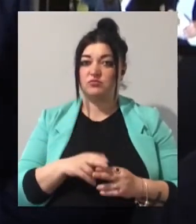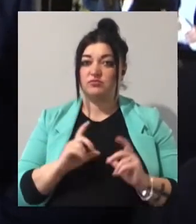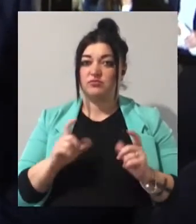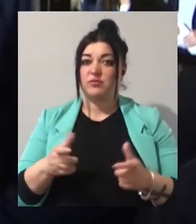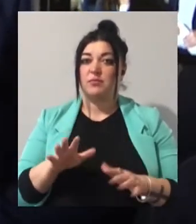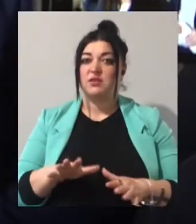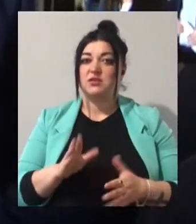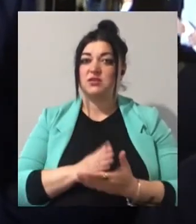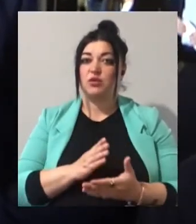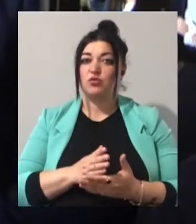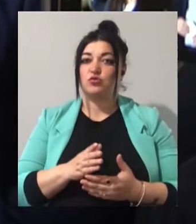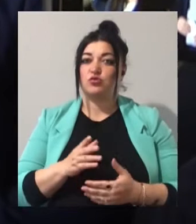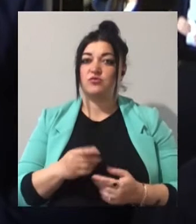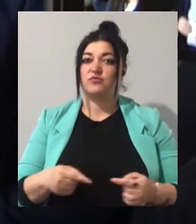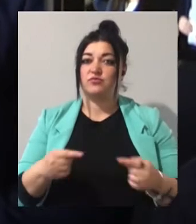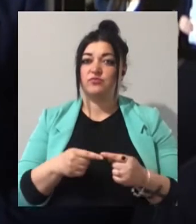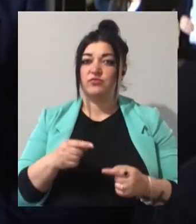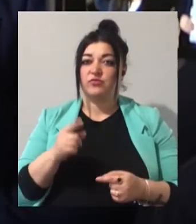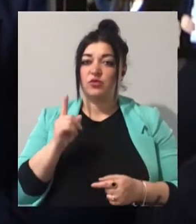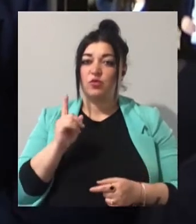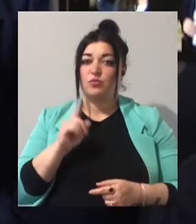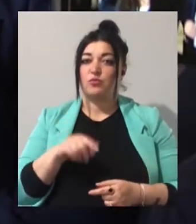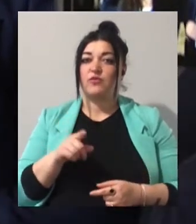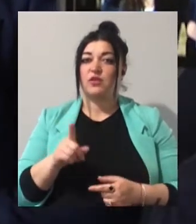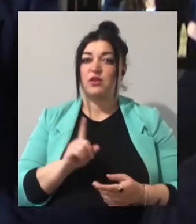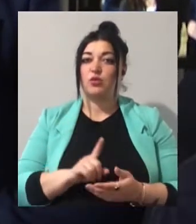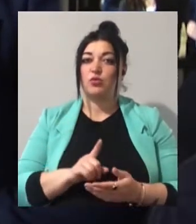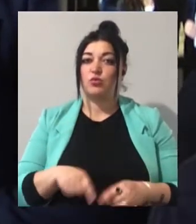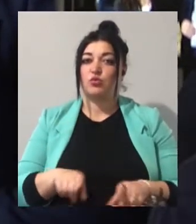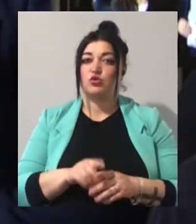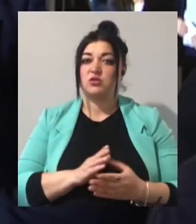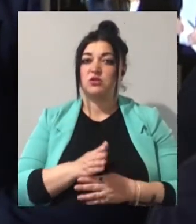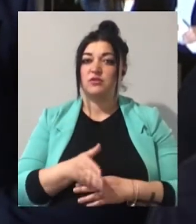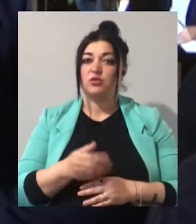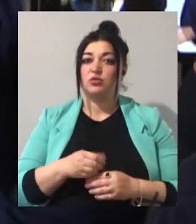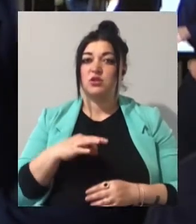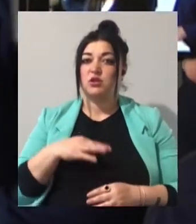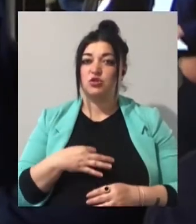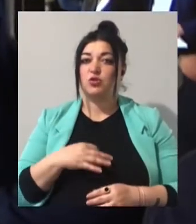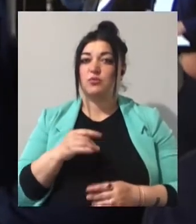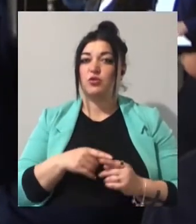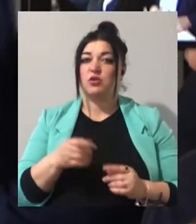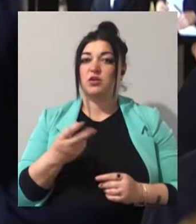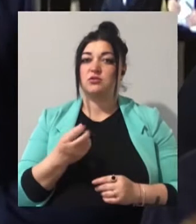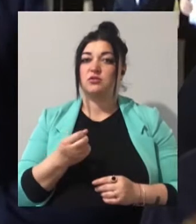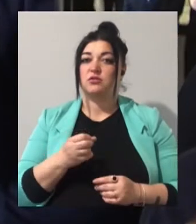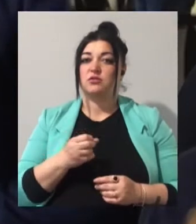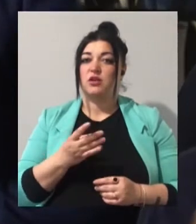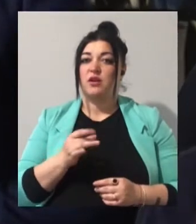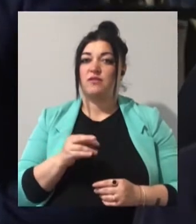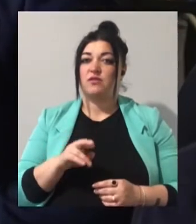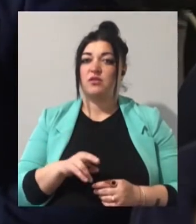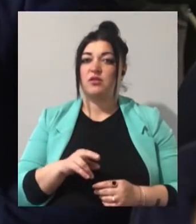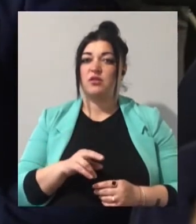не було відомо. То він також не з'явився до слідчого і протягом з 13 травня по 18 травня його